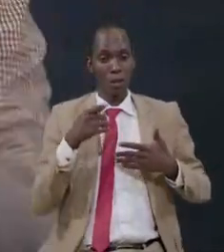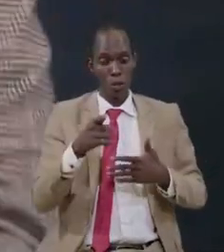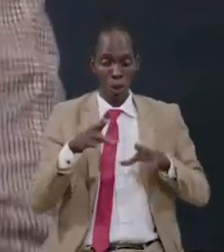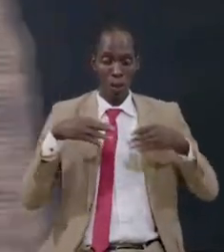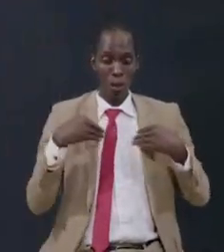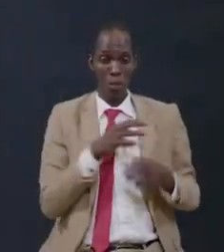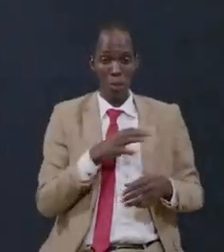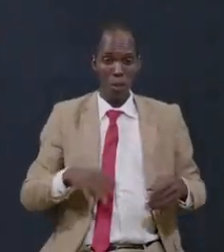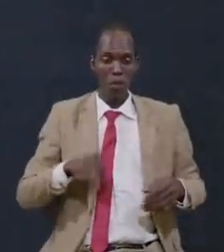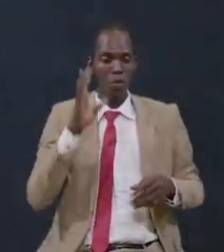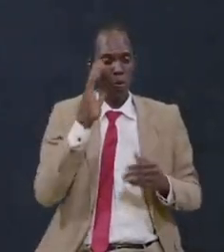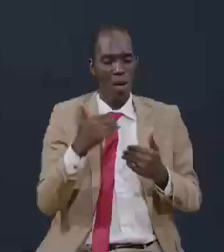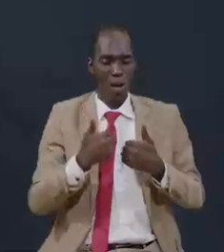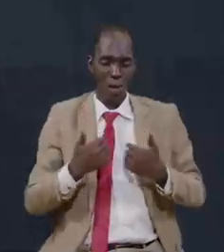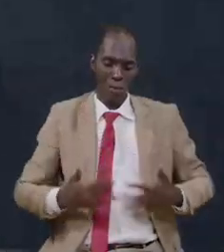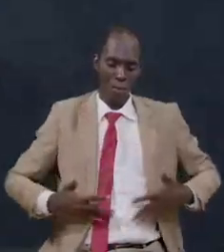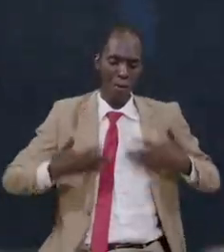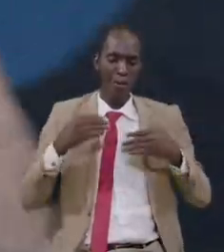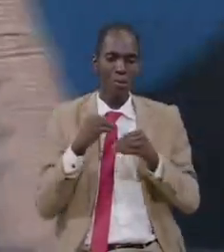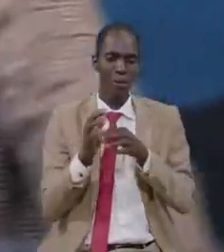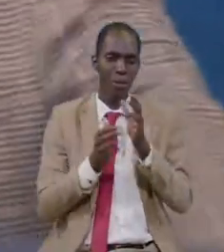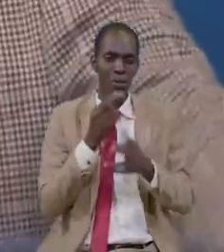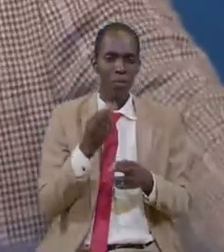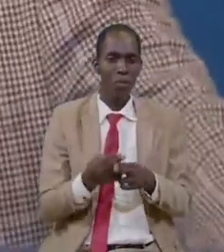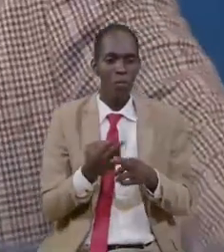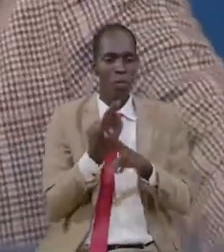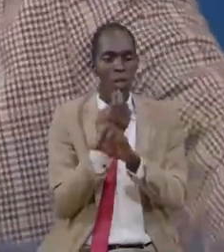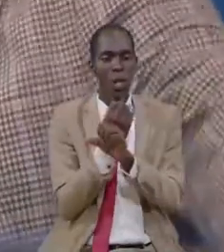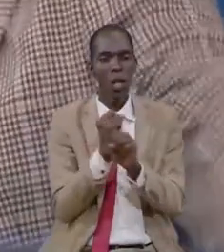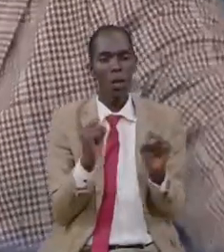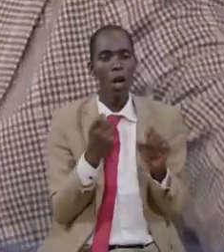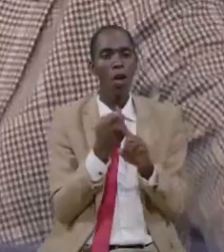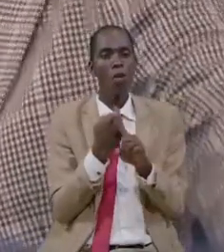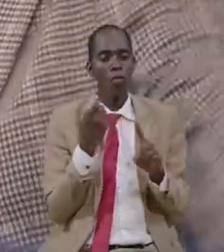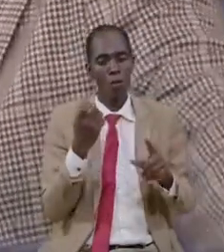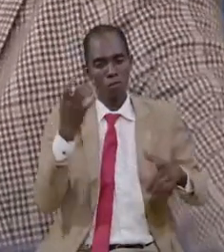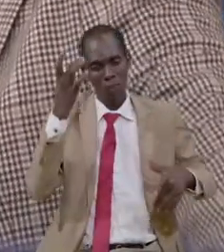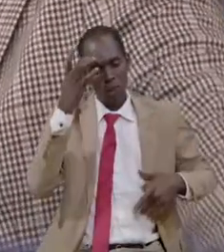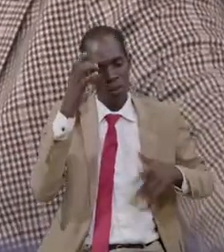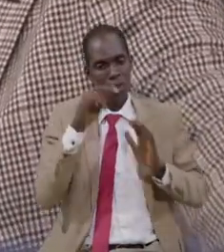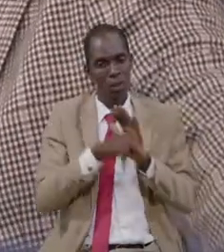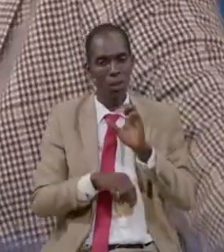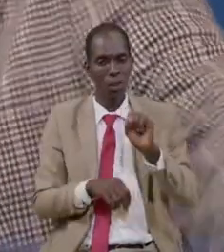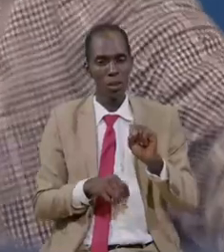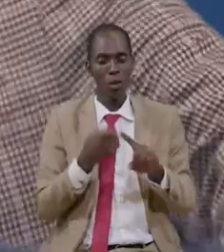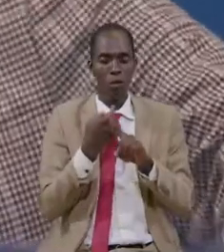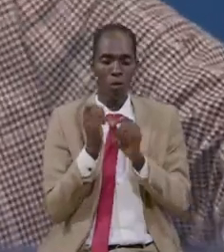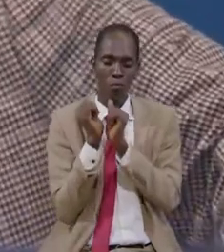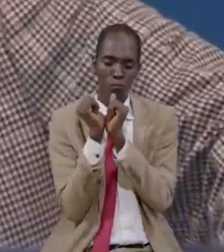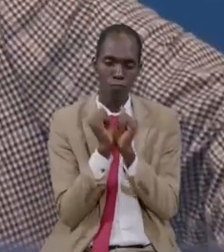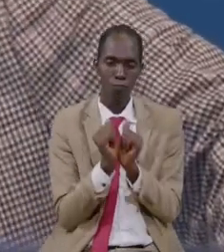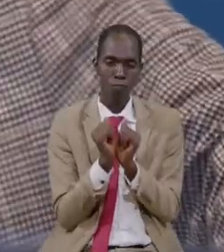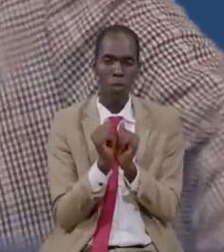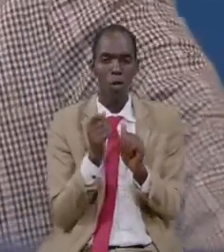La rédemption te parvient. La rédemption de la maladie, de l'esclavage,